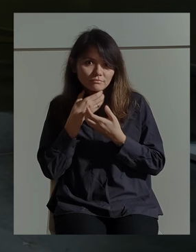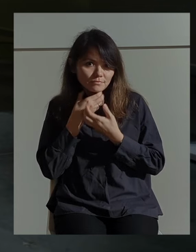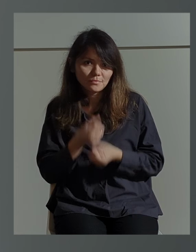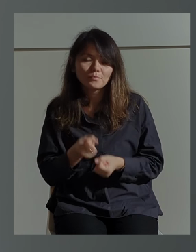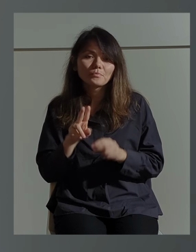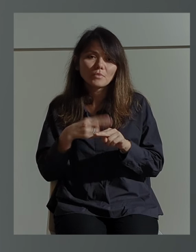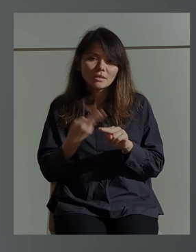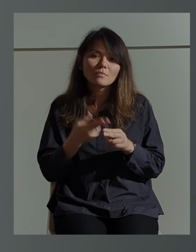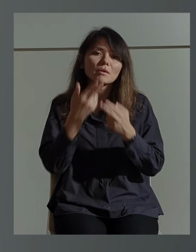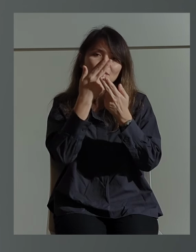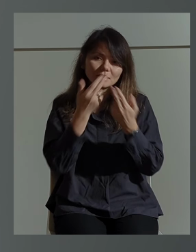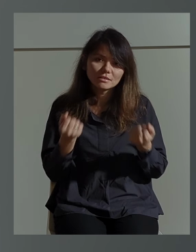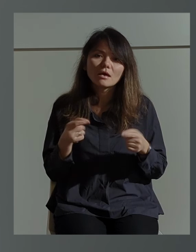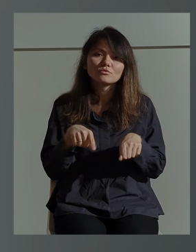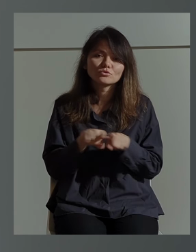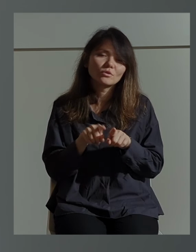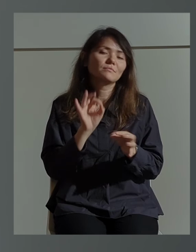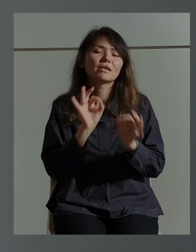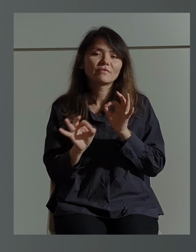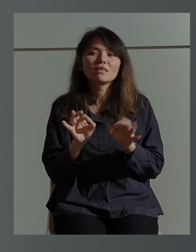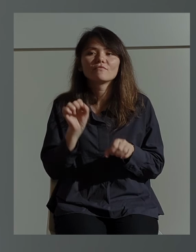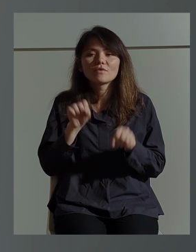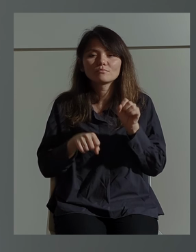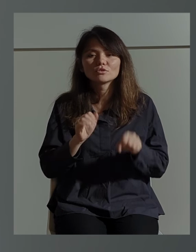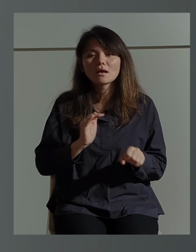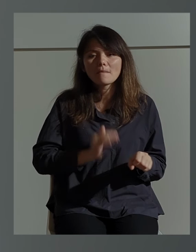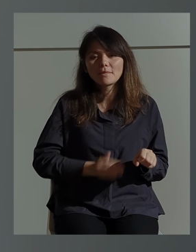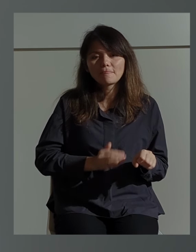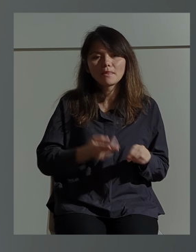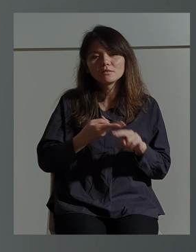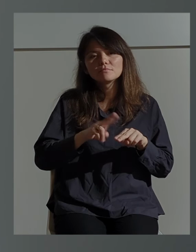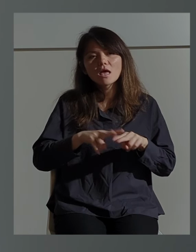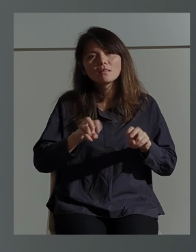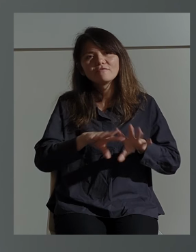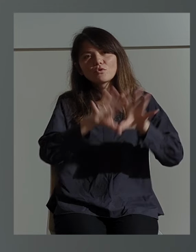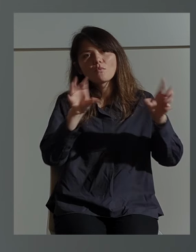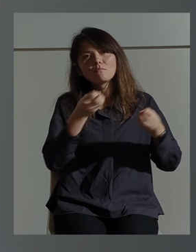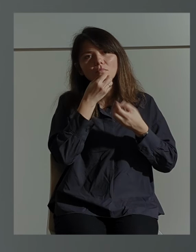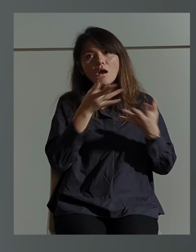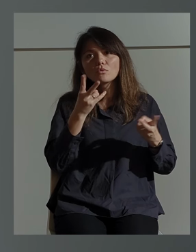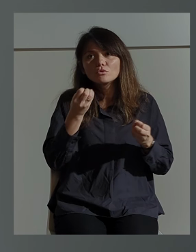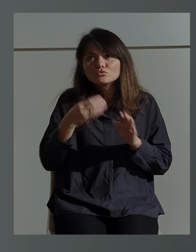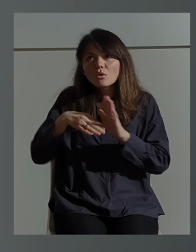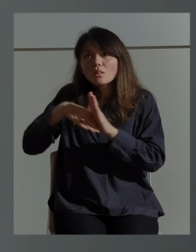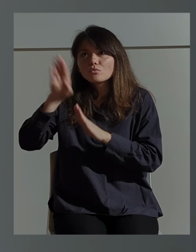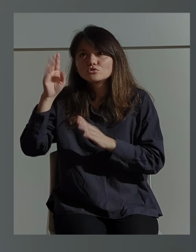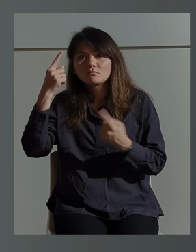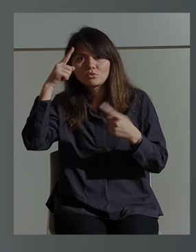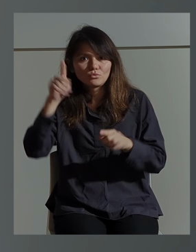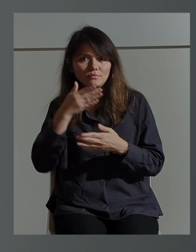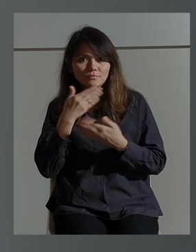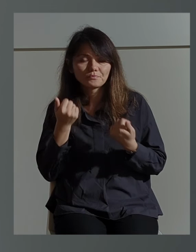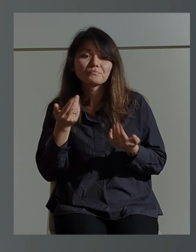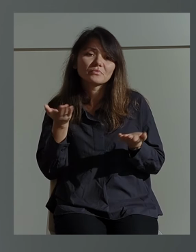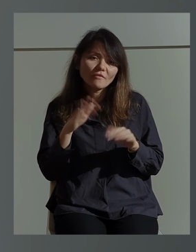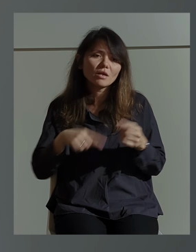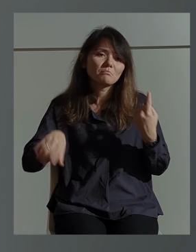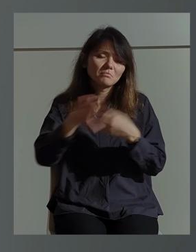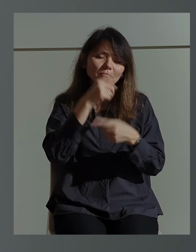Давайте Признаем их справедливыми возможно капитализм - это не всеобщее благо но ничего лучше ещё не придумали Давайте Признаем его общим